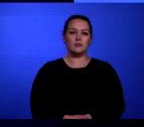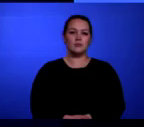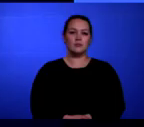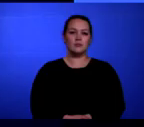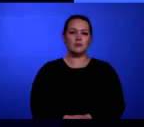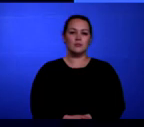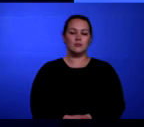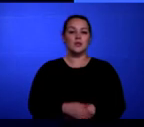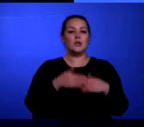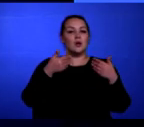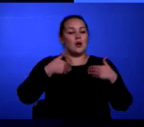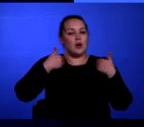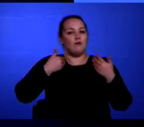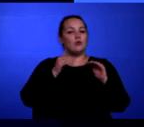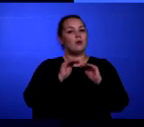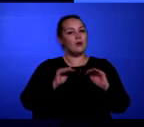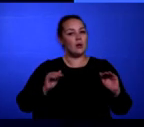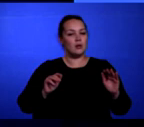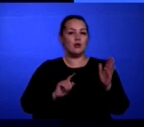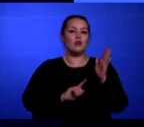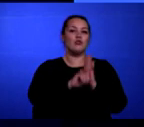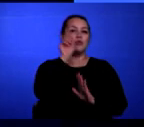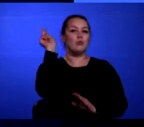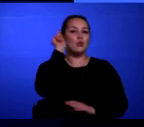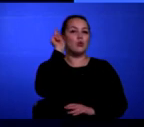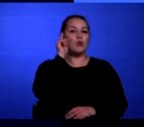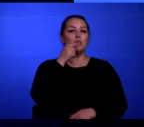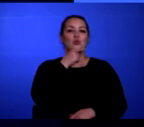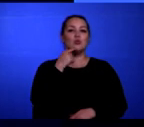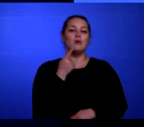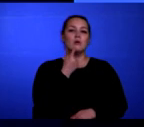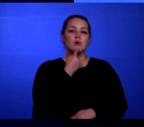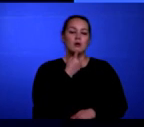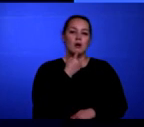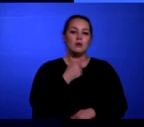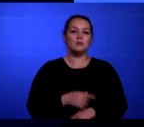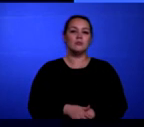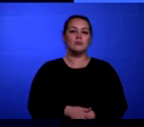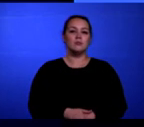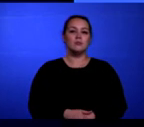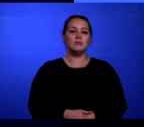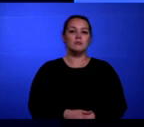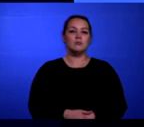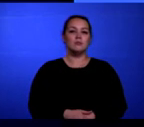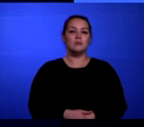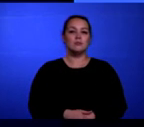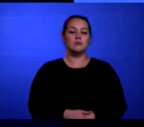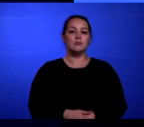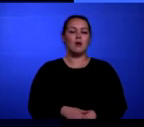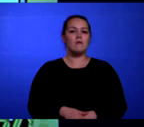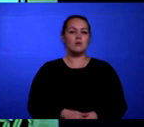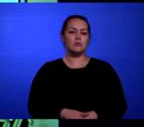здравствуйте ребята начинаем урок русского языка давайте настроимся на